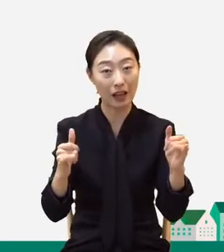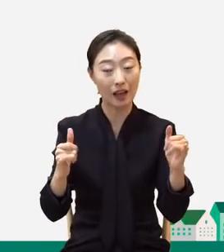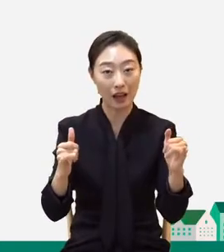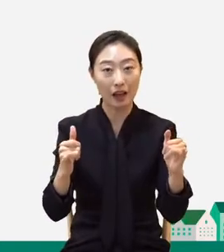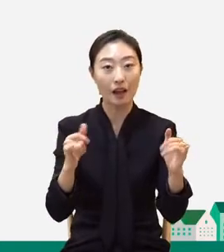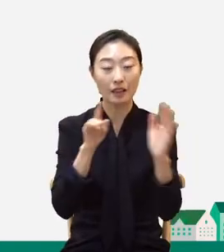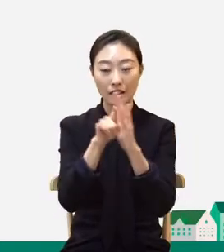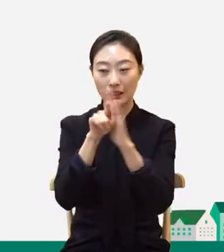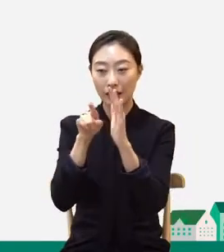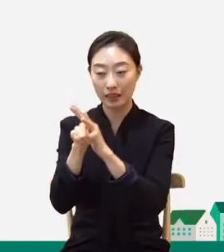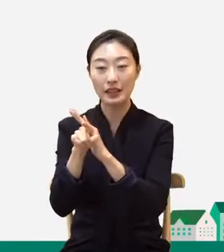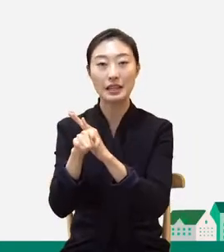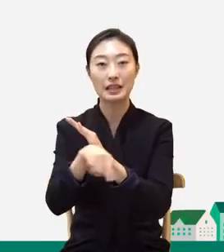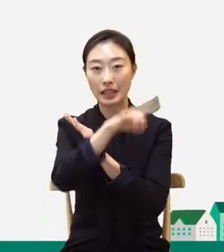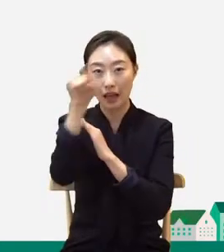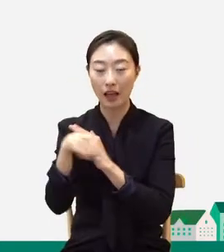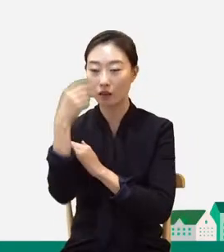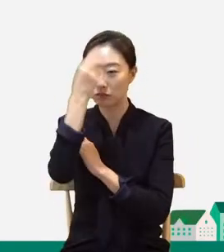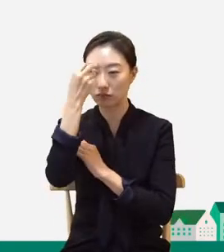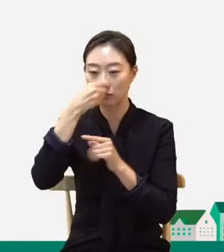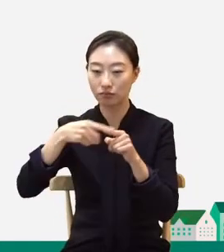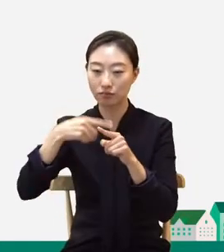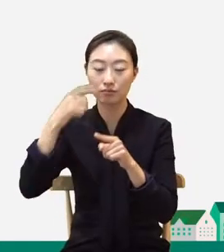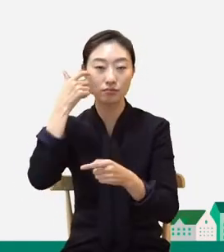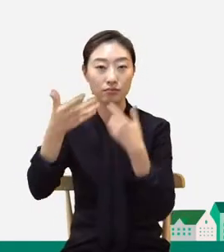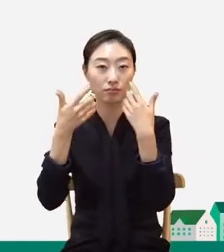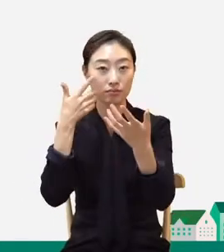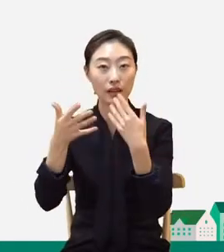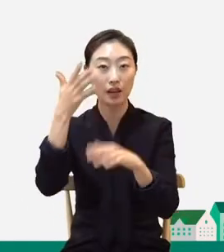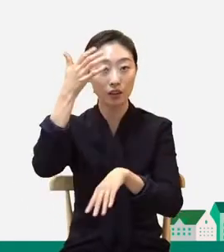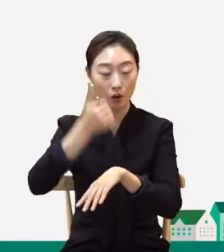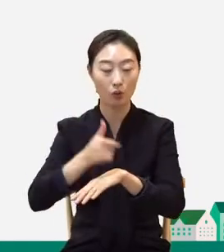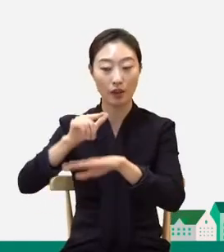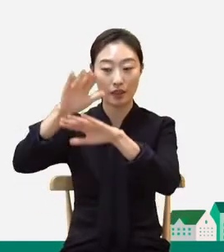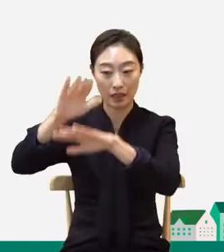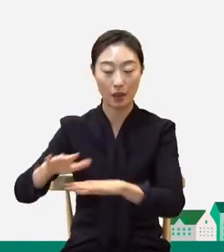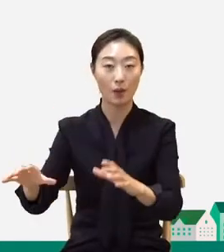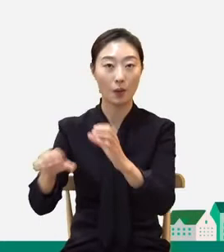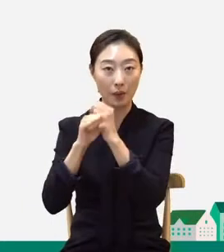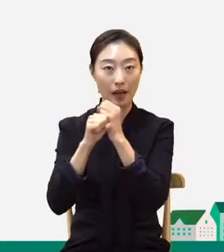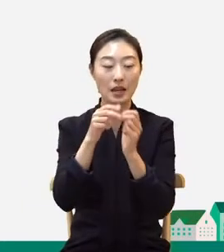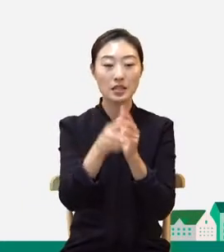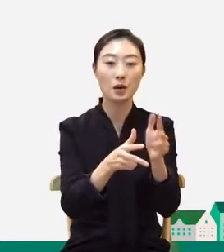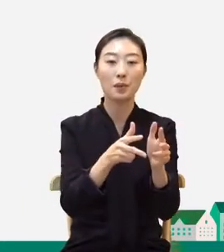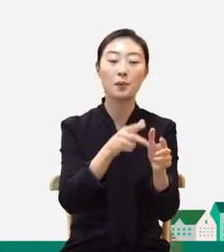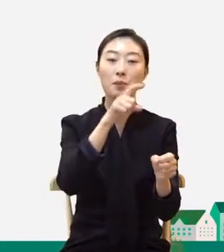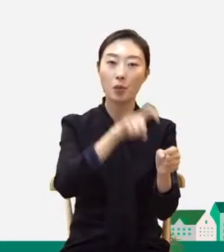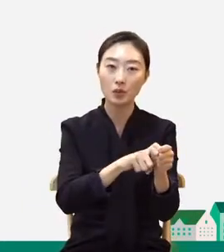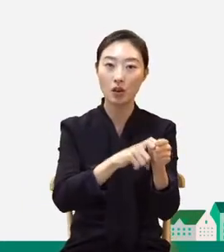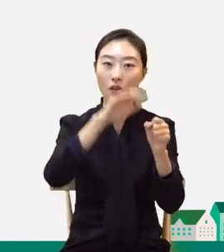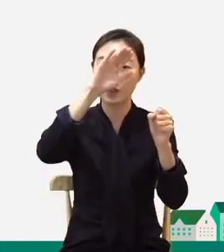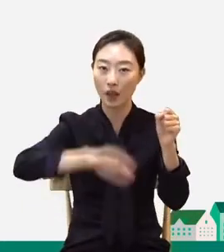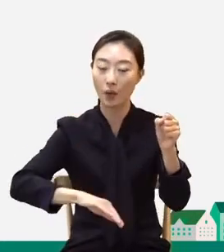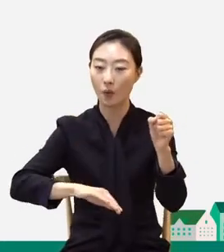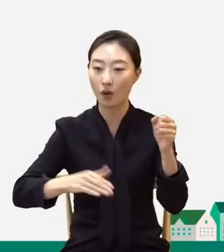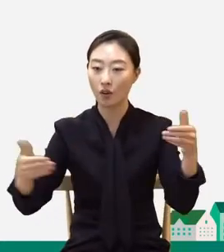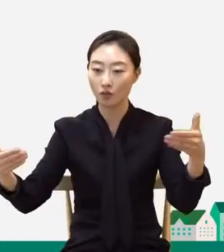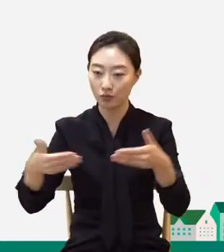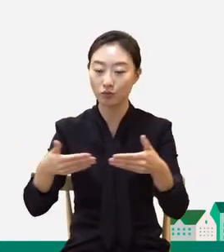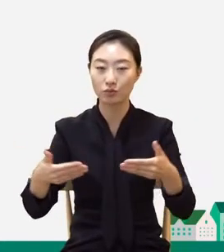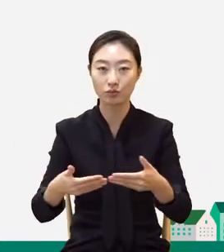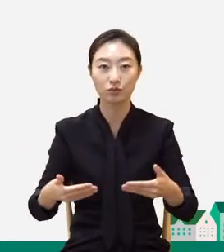대상으로도 저희가 FGI를 진행을 했었는데요. 그 내용들을 시범사업의 목적과 내용을 중심으로 주요 키워드를